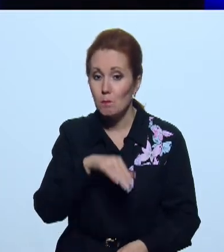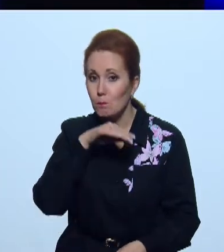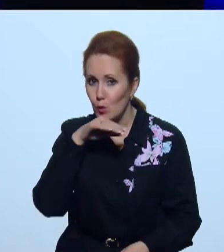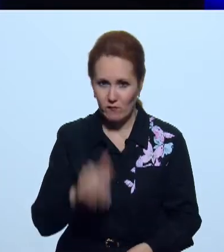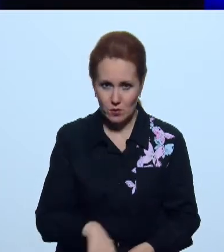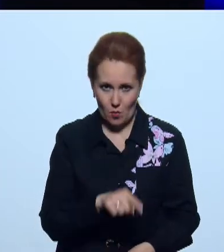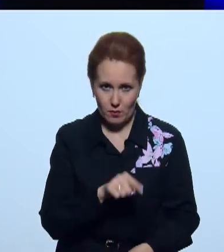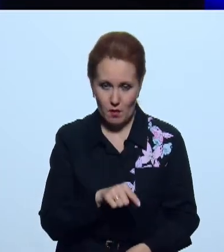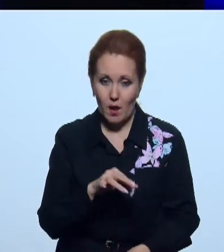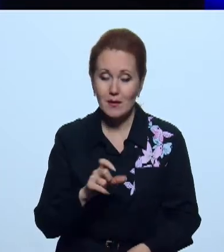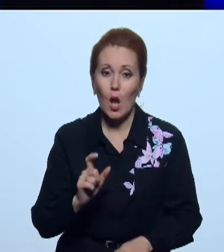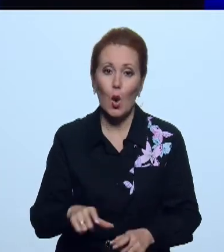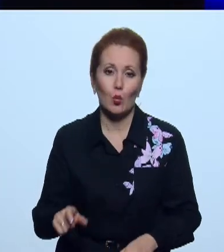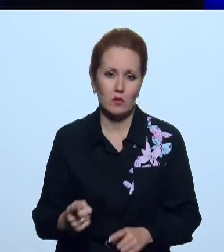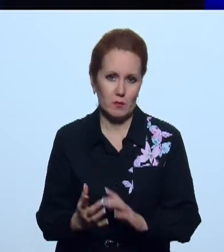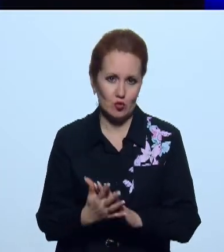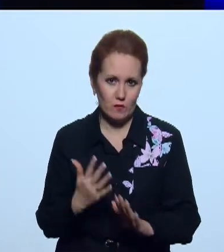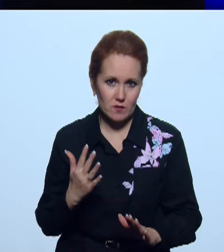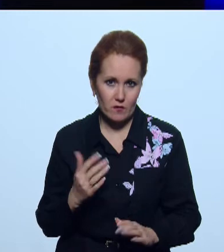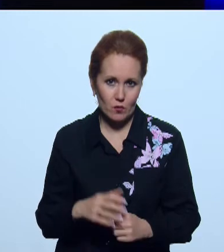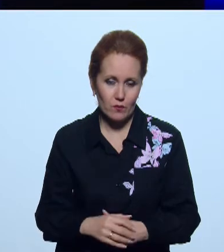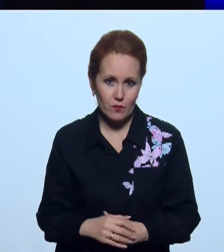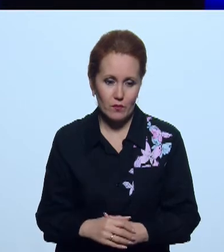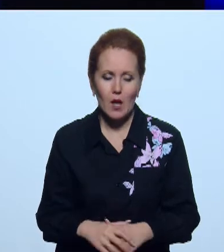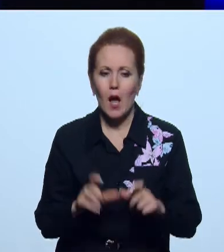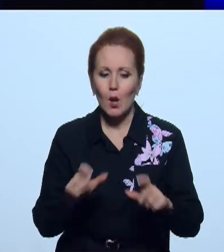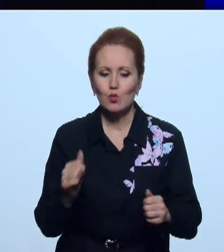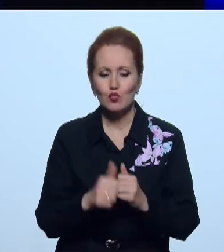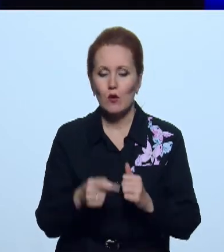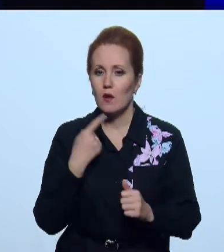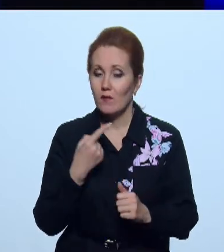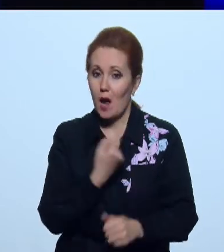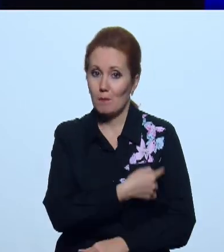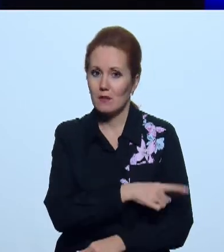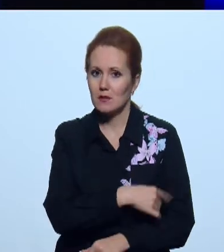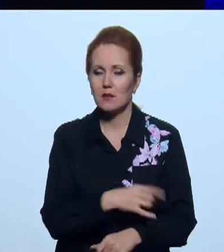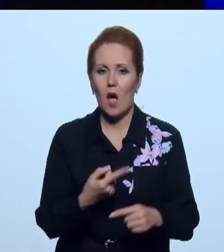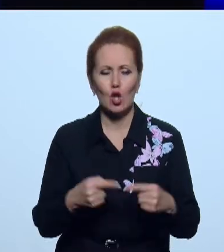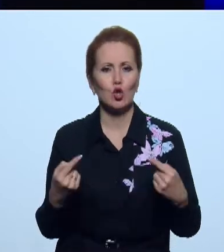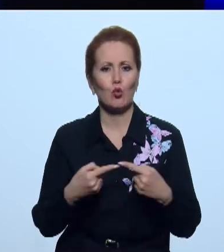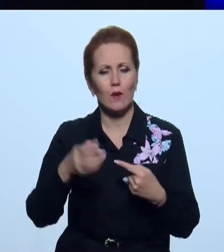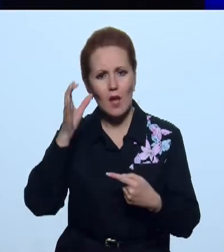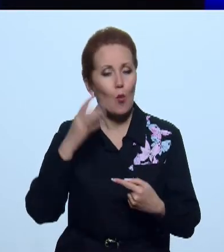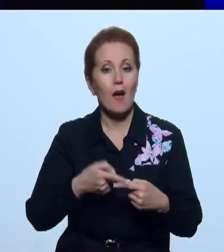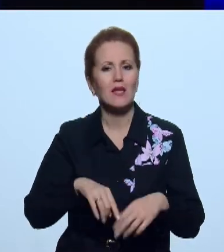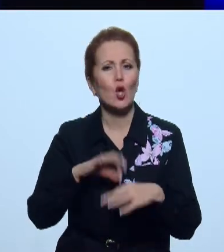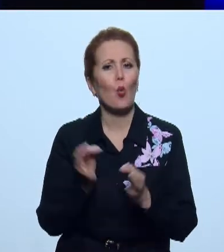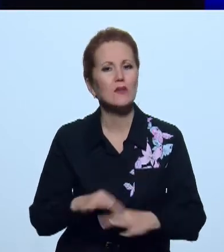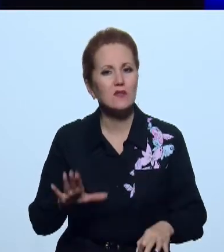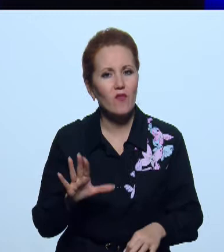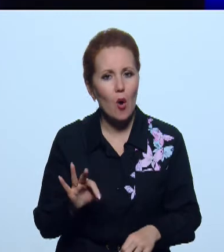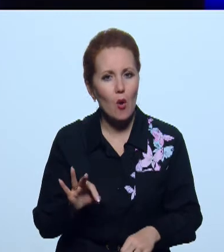они люди прежде всего. Люди часто говорят, что медицина – это не точная наука, это искусство. А сейчас